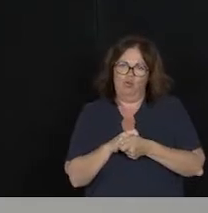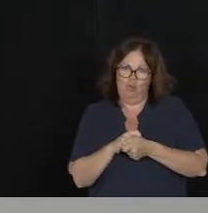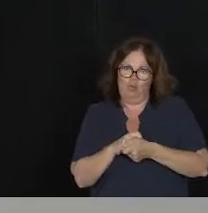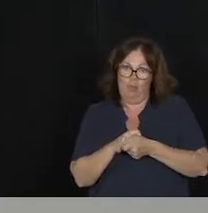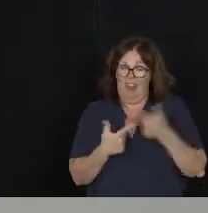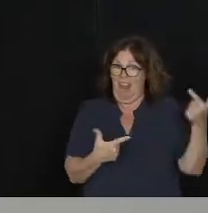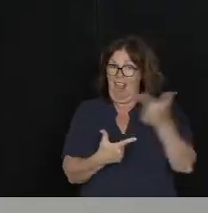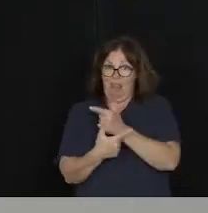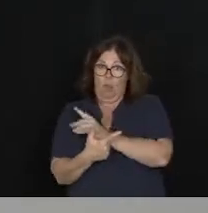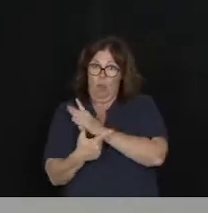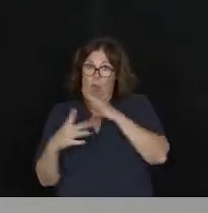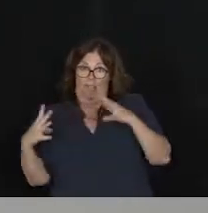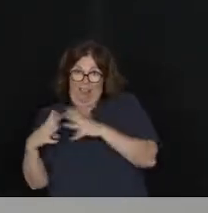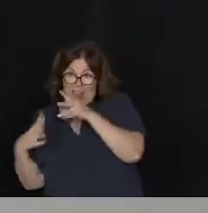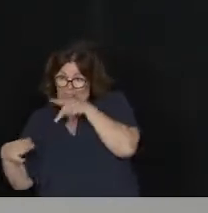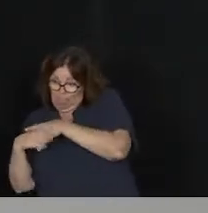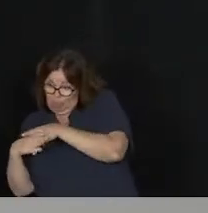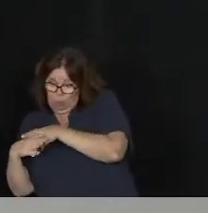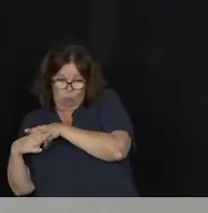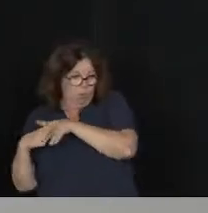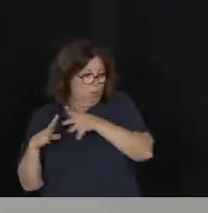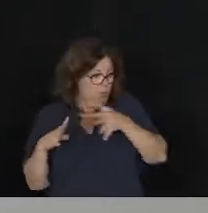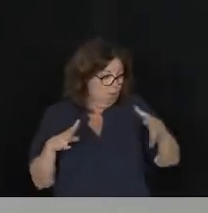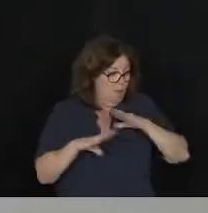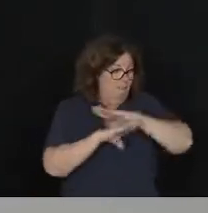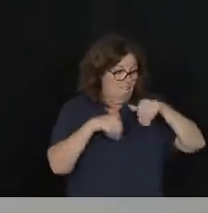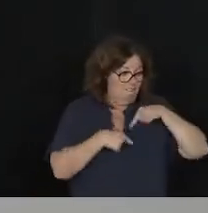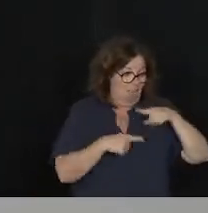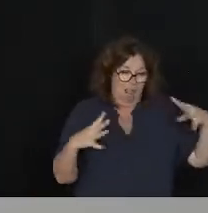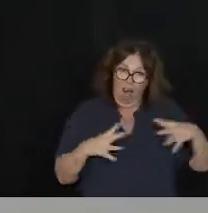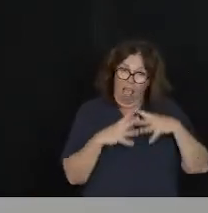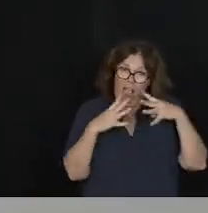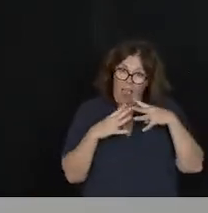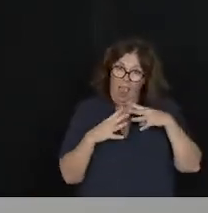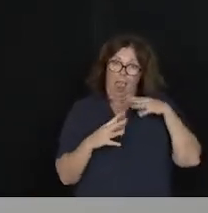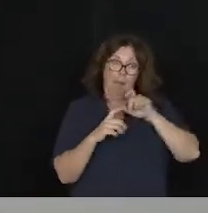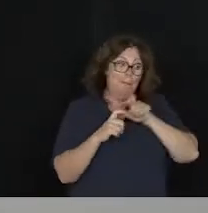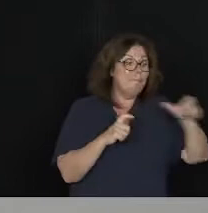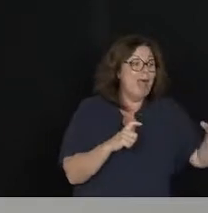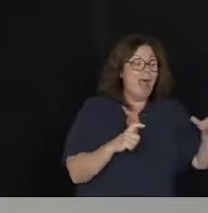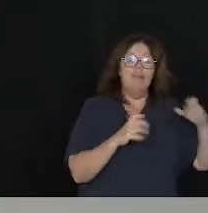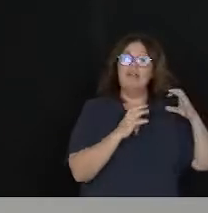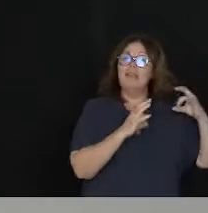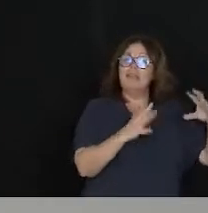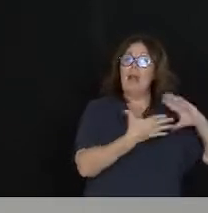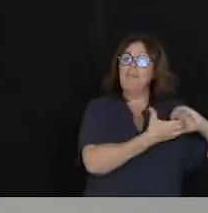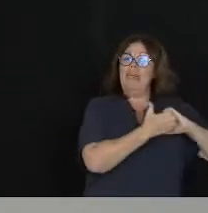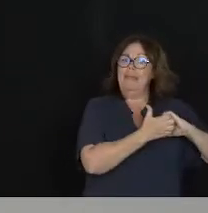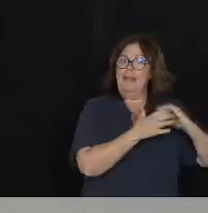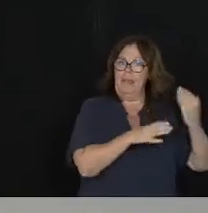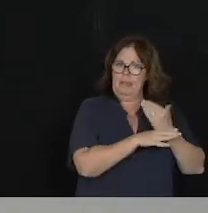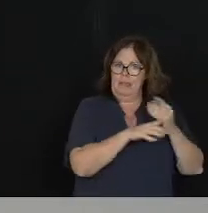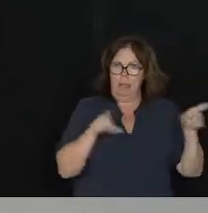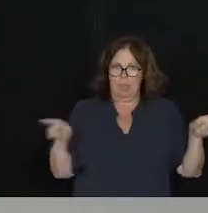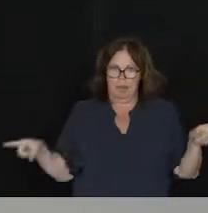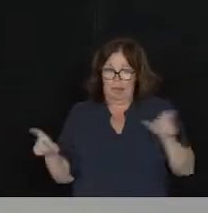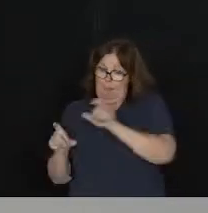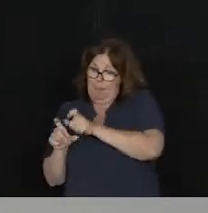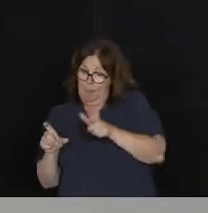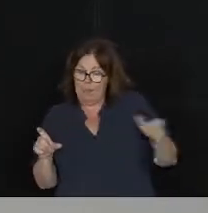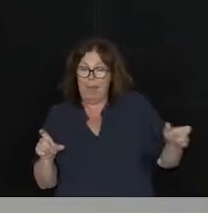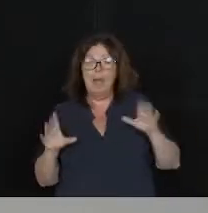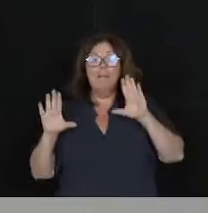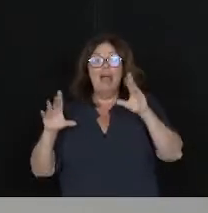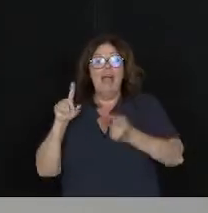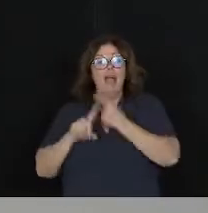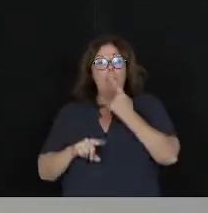Dans les deux sens, si vous voulez, réagencement entre guerre et paix, et entre paix et guerre, enfin dans l'autre sens. Ce qu'il convient donc de regarder de près, c'est comment